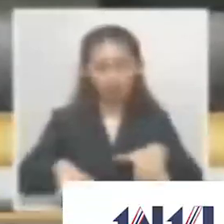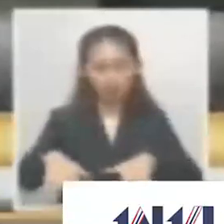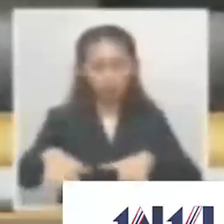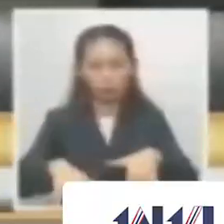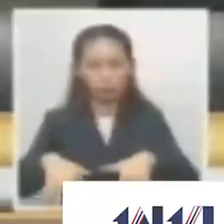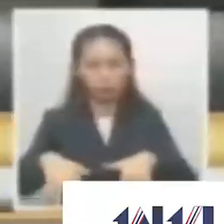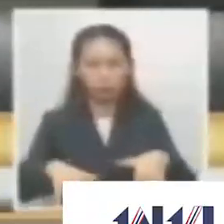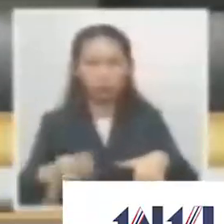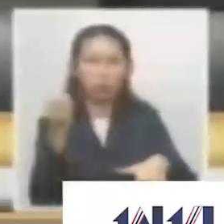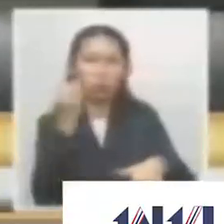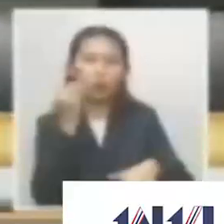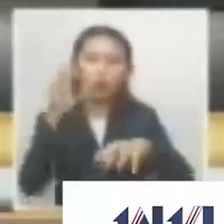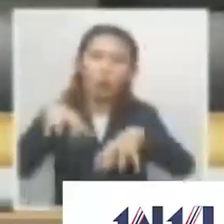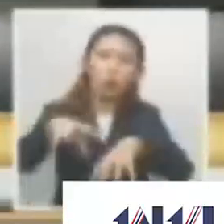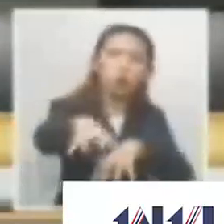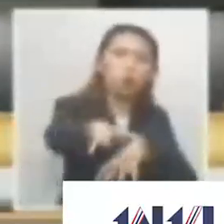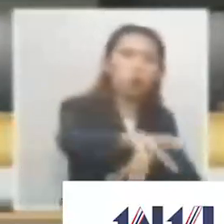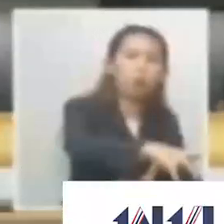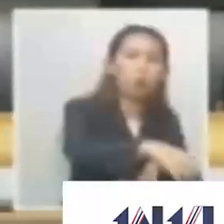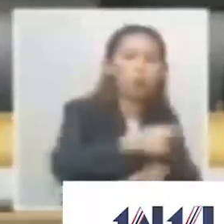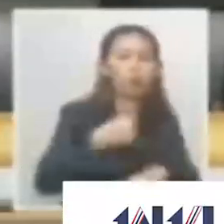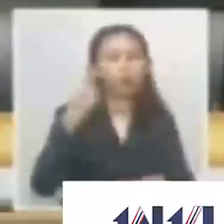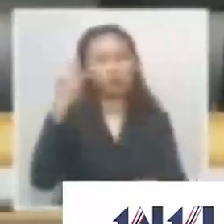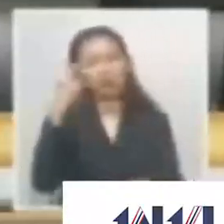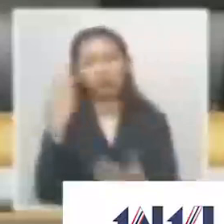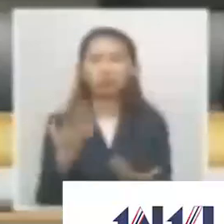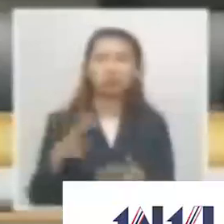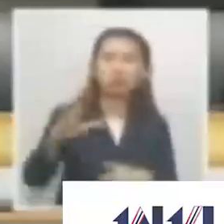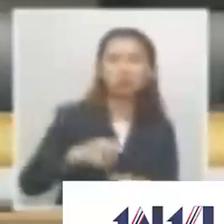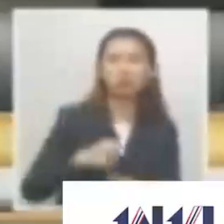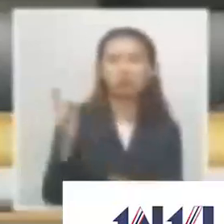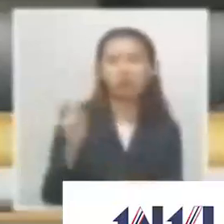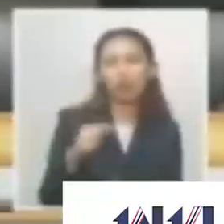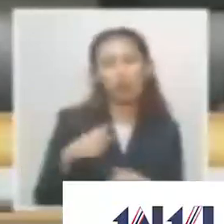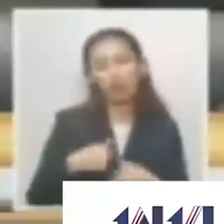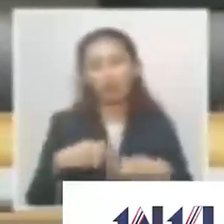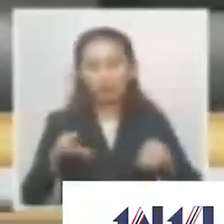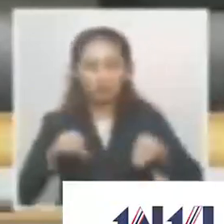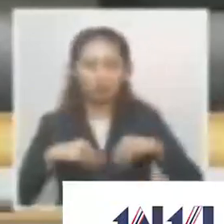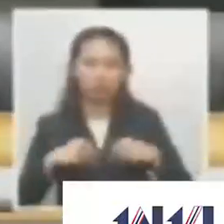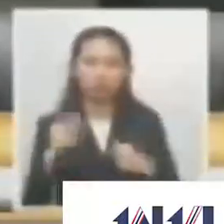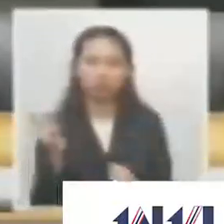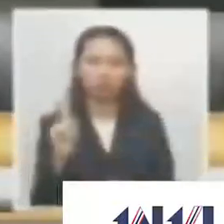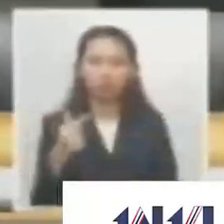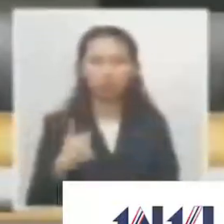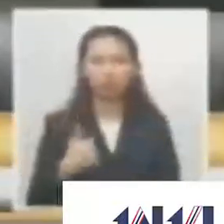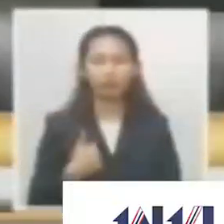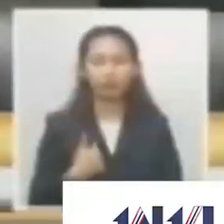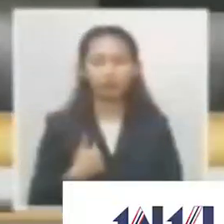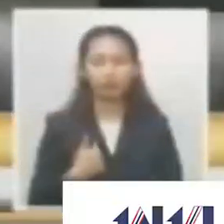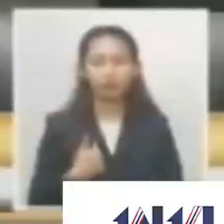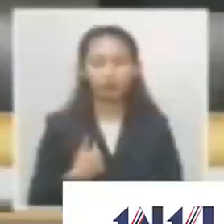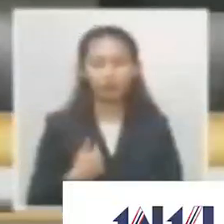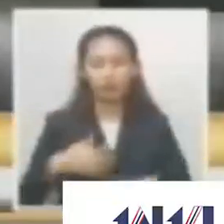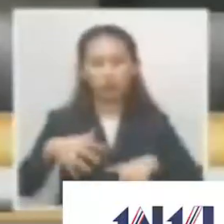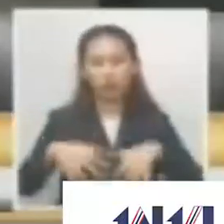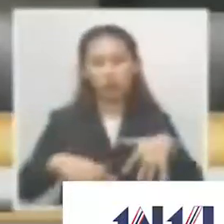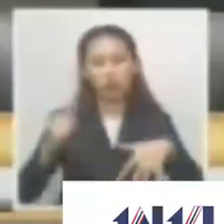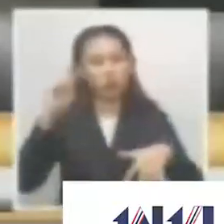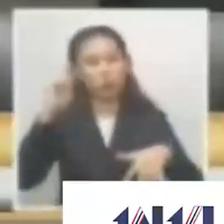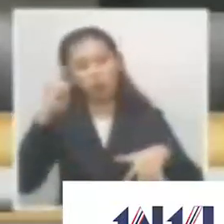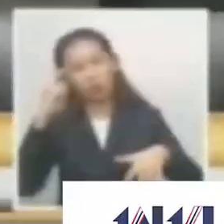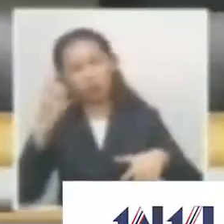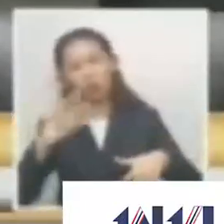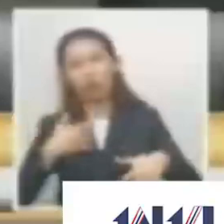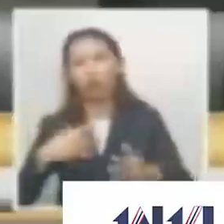างบ้านนะครับเขาอยากรู้เขาได้อะไรนะครับวันนี้ที่เราพูดกันไปเป็นภาพใหญ่ซึ่งก็อาจจะได้แต่ไม่รู้ว่าจะได้อะไรนะครับก็เลยจะขออนุญ